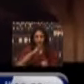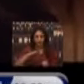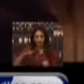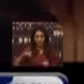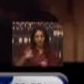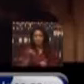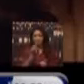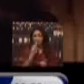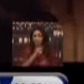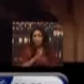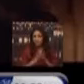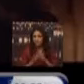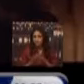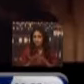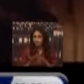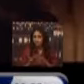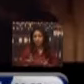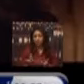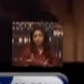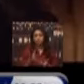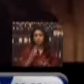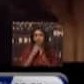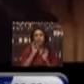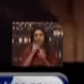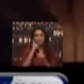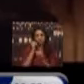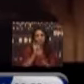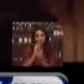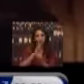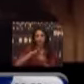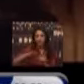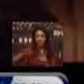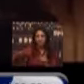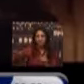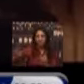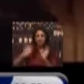يلاقوا العلاج، ان هم يعتنى بيهم،